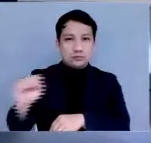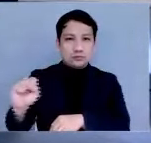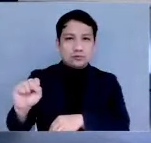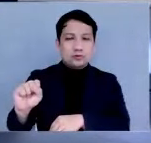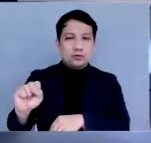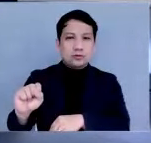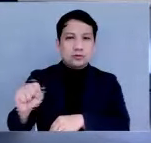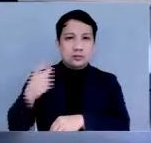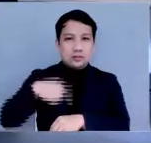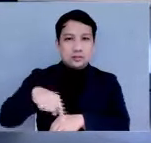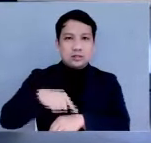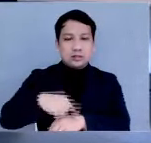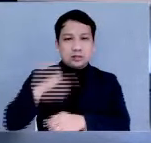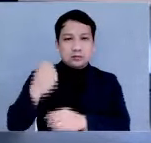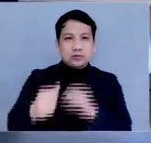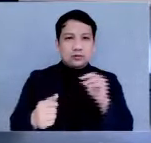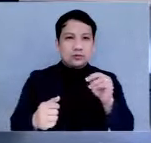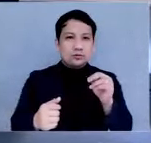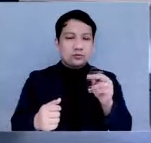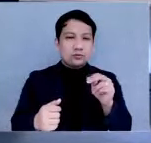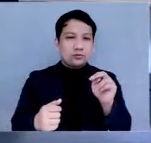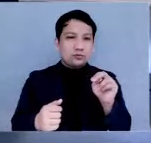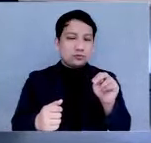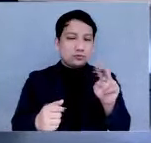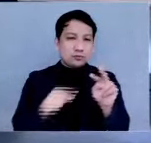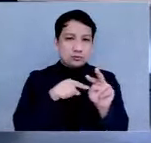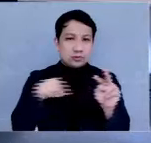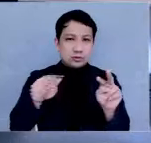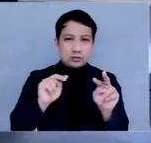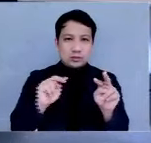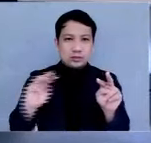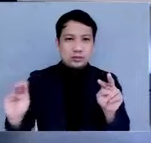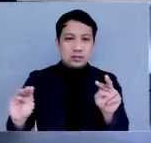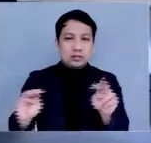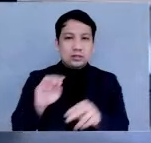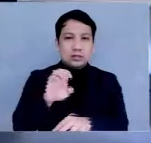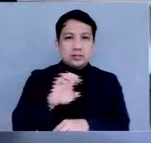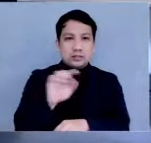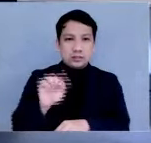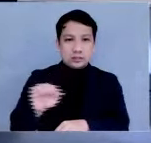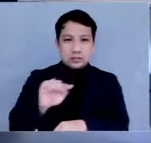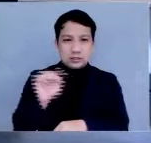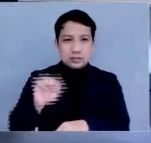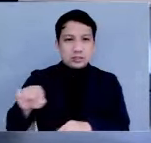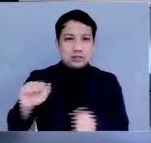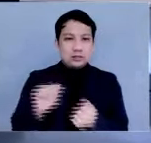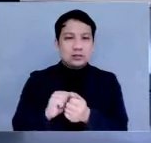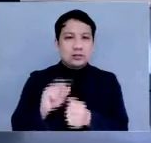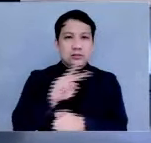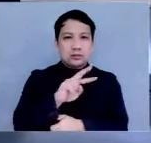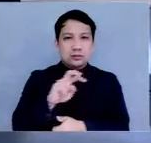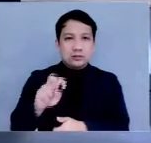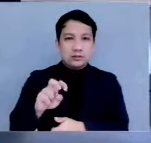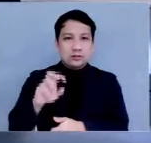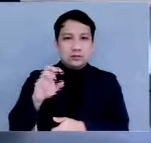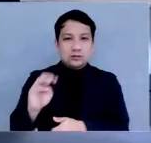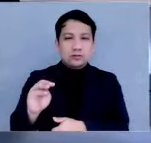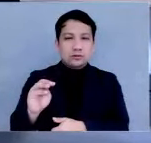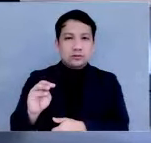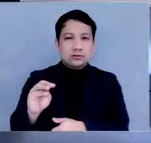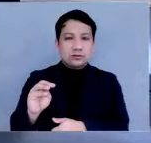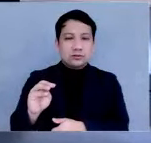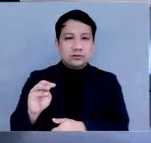Sea, 12 nautical miles ang layo mula sa ating bansa. Ang Exclusive Economic Zone o ang EEZ nasa 200 nautical miles.